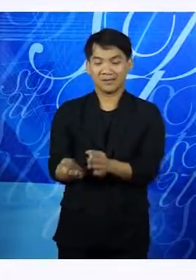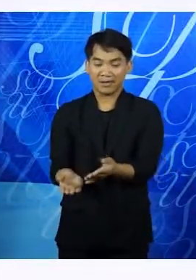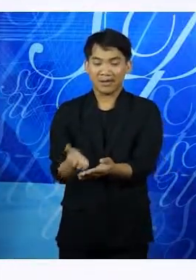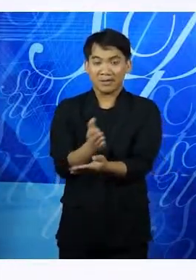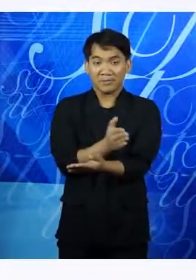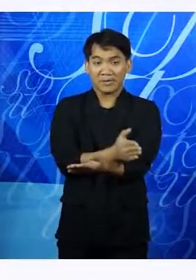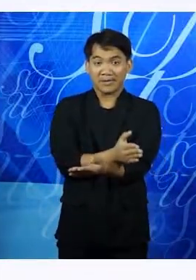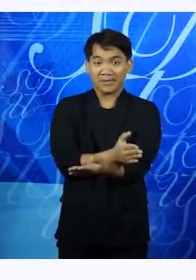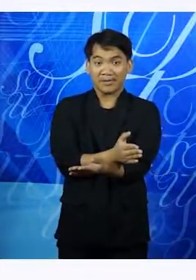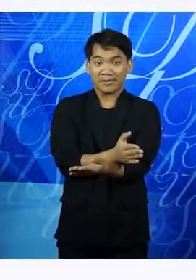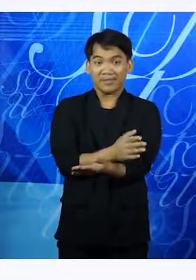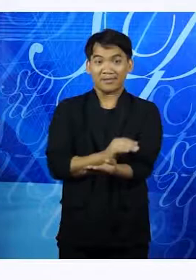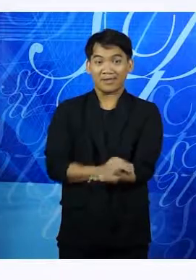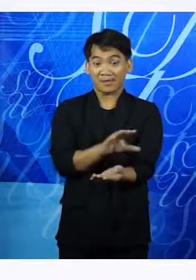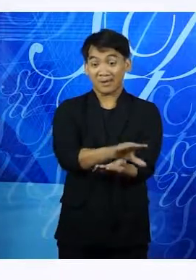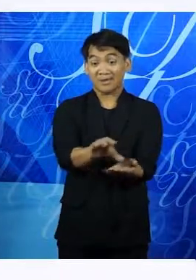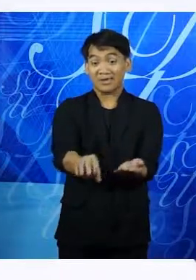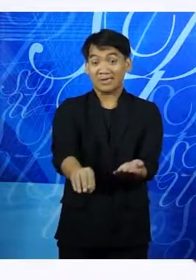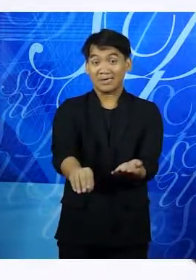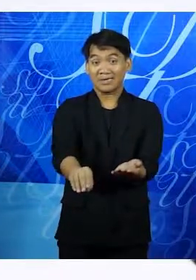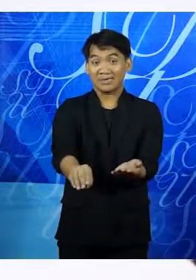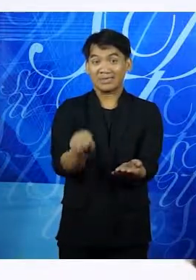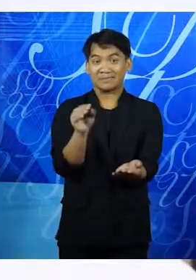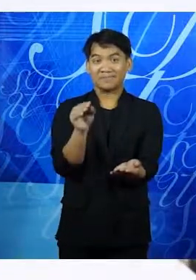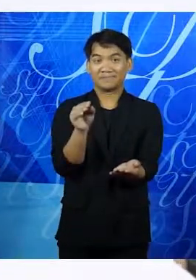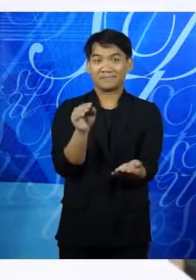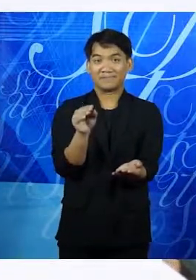คะแล้วก็หยิบ